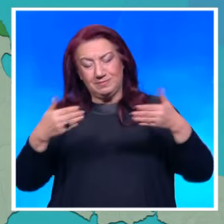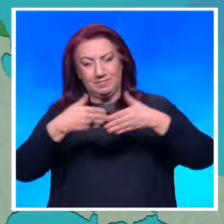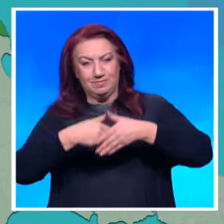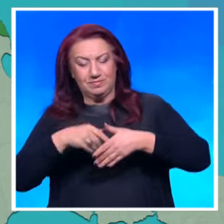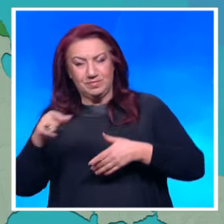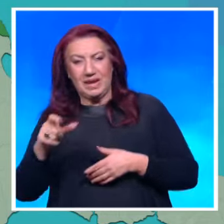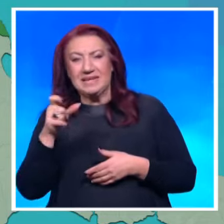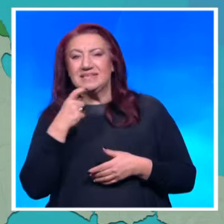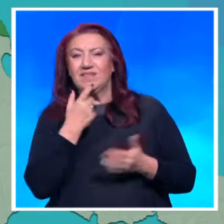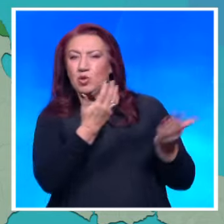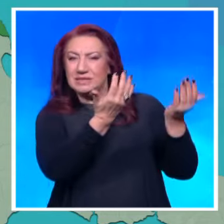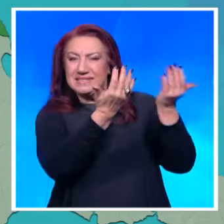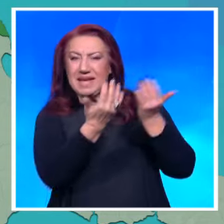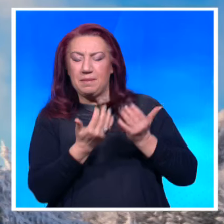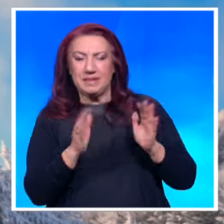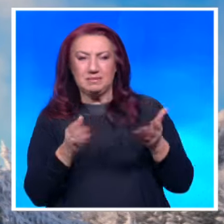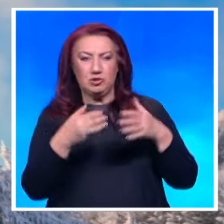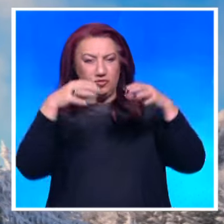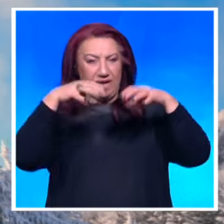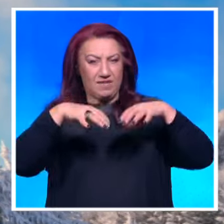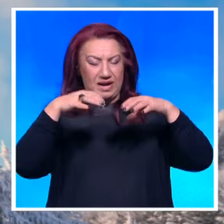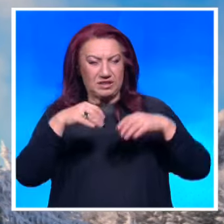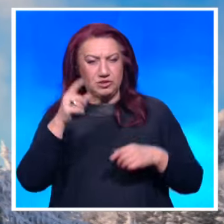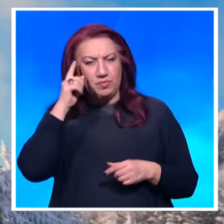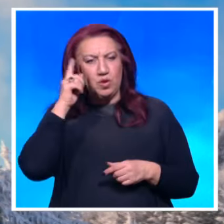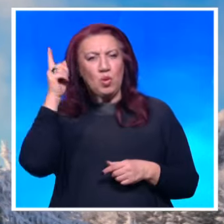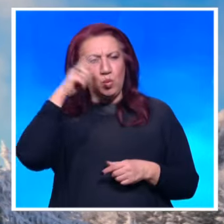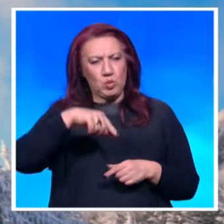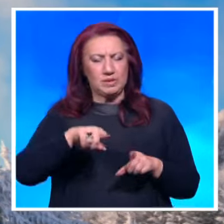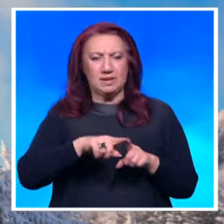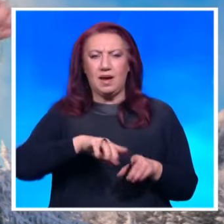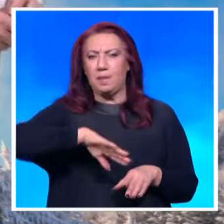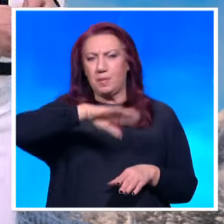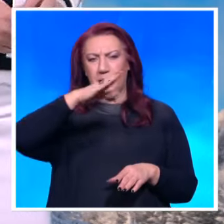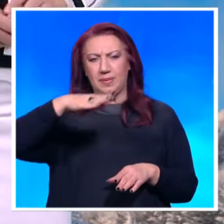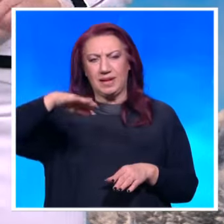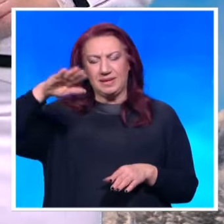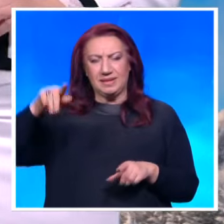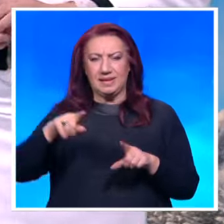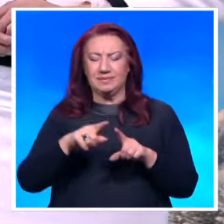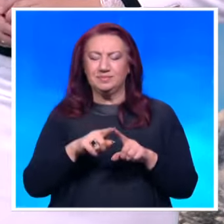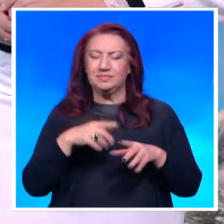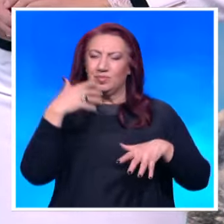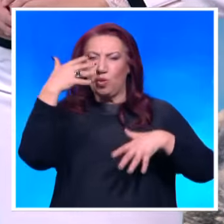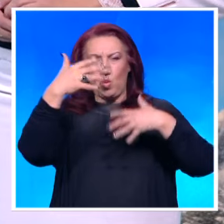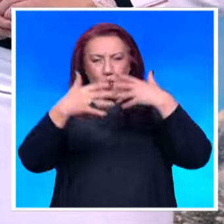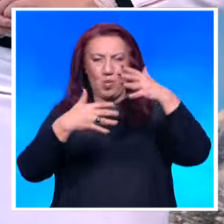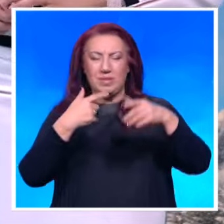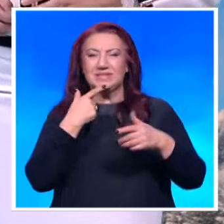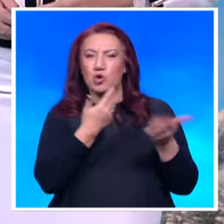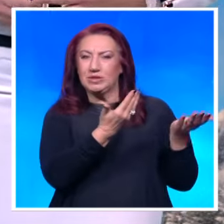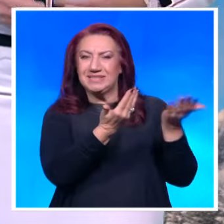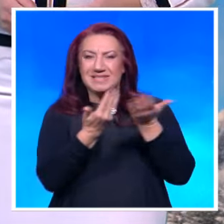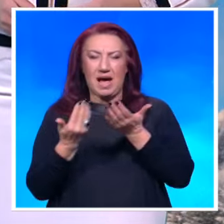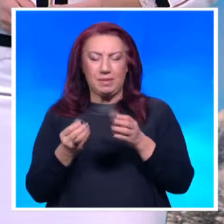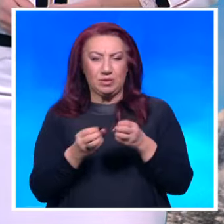започнат валежи утре и в планината в часовете след обяд облачността от запад ще се увеличи и ще завали дъжд